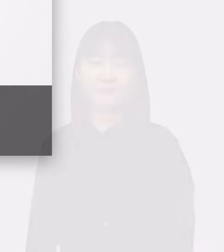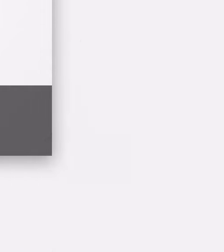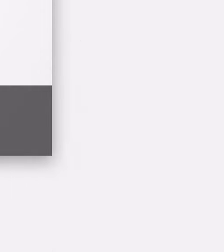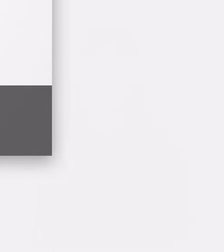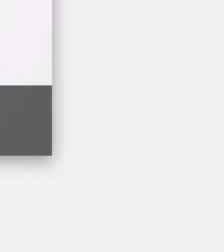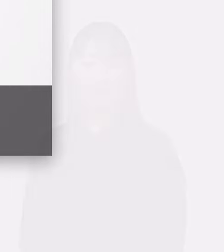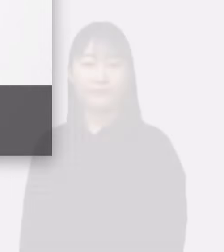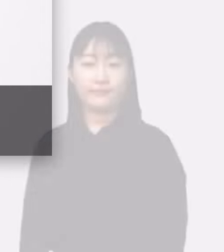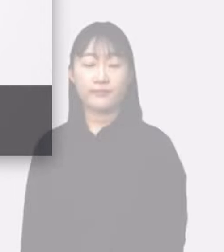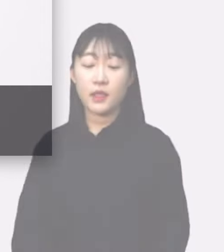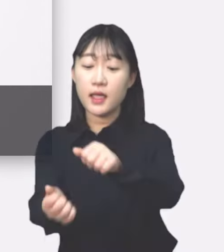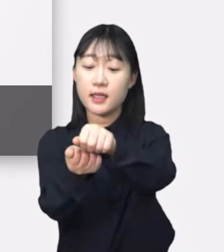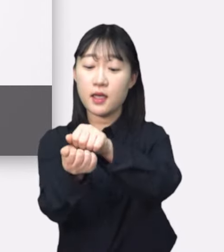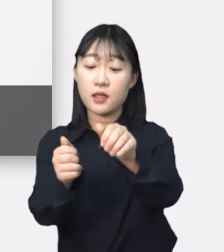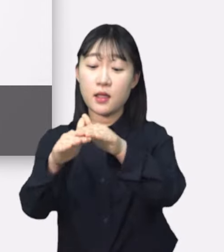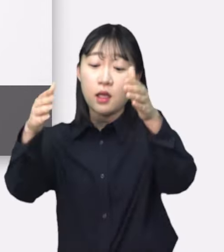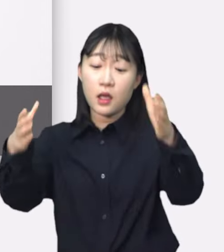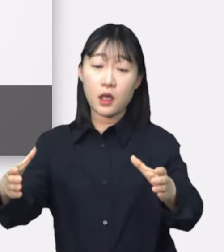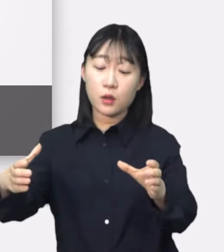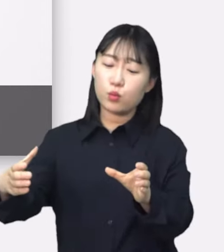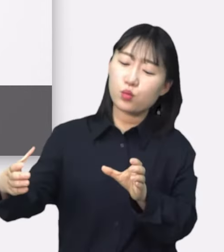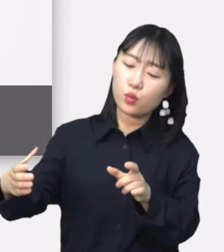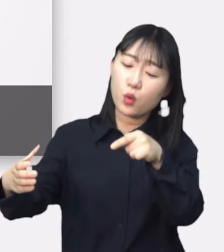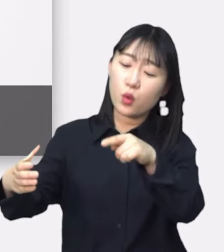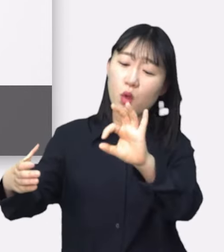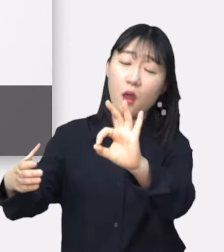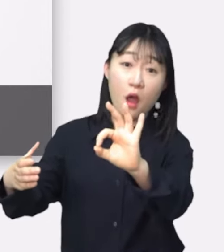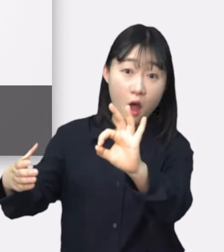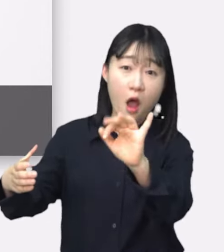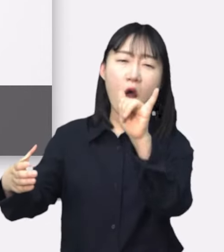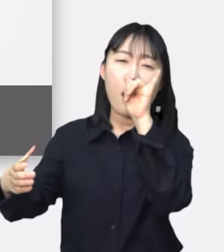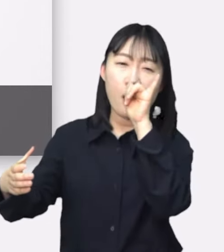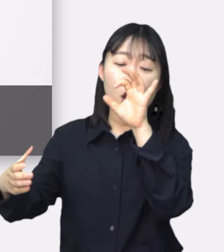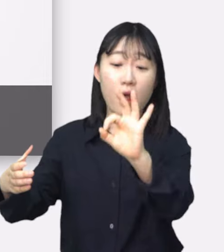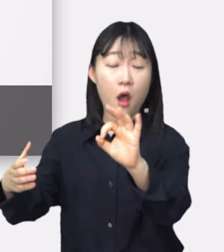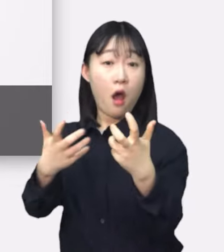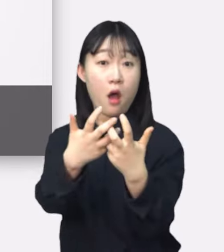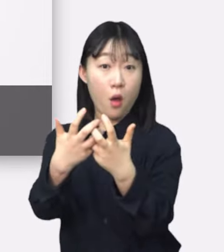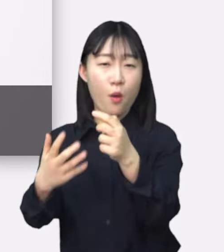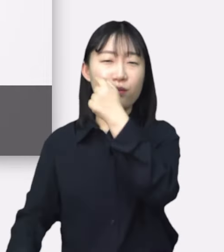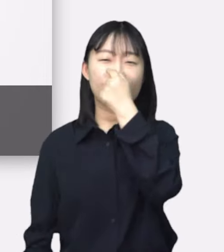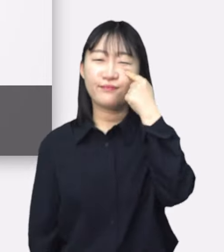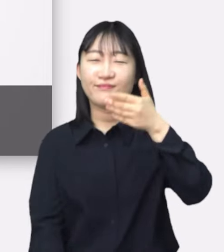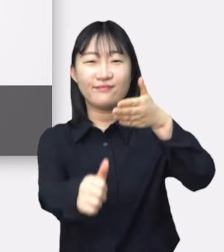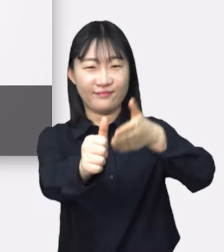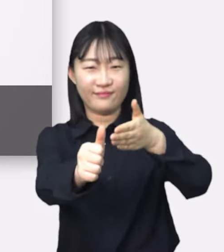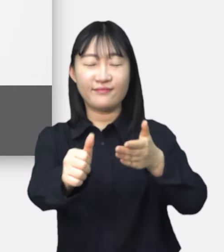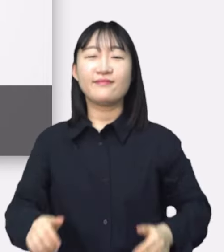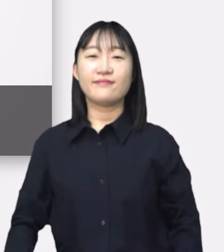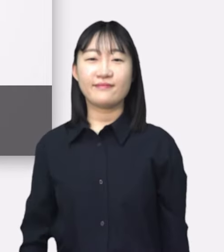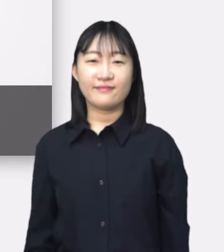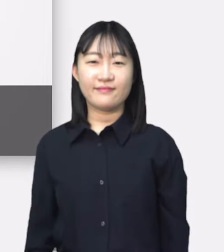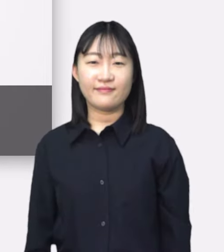급수호스와 세탁기가 연결되어 있는 급수필터에 동결이 발생했는지 확인해 주세요.